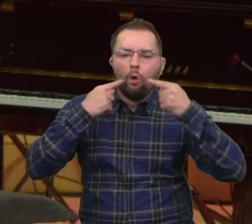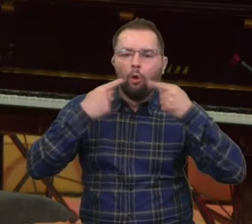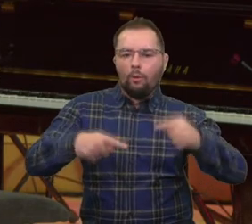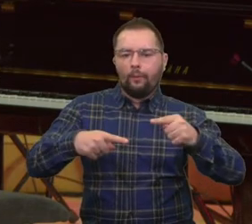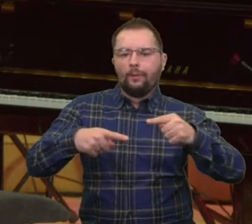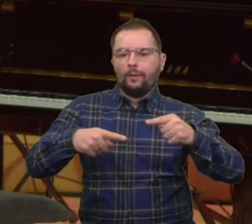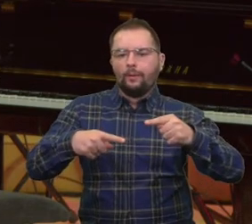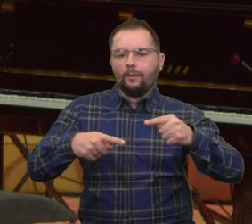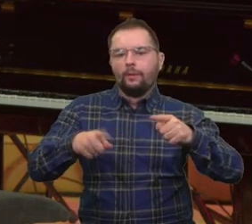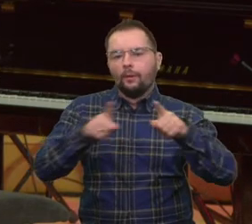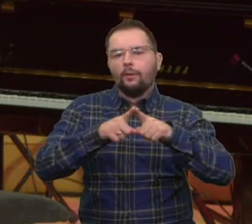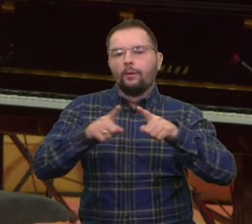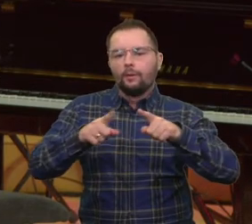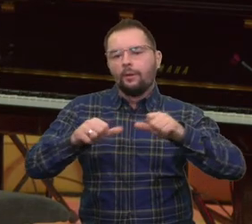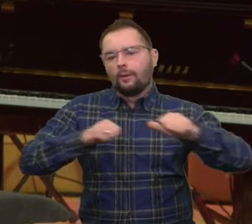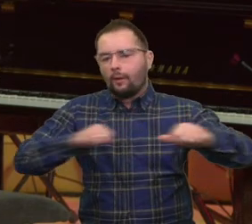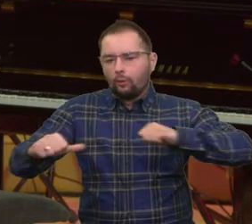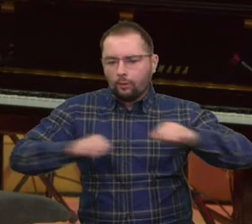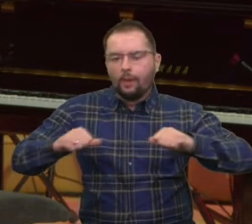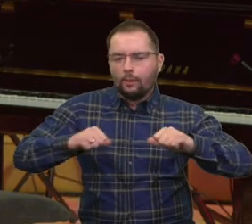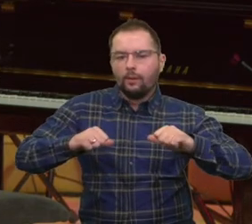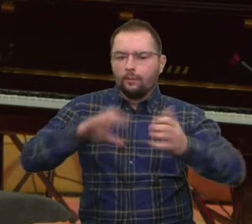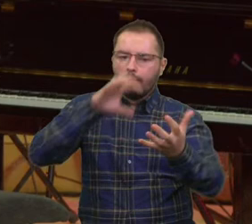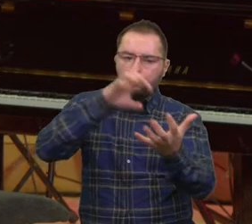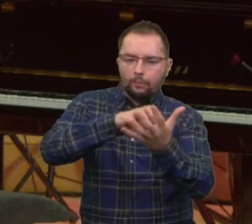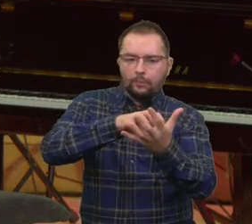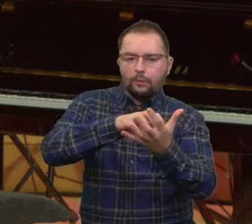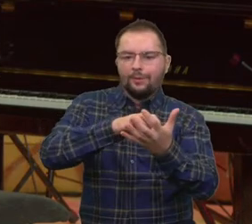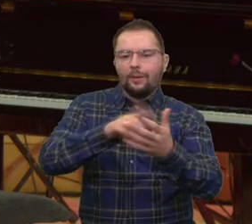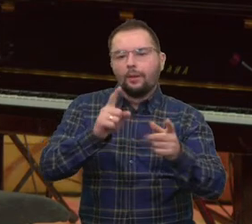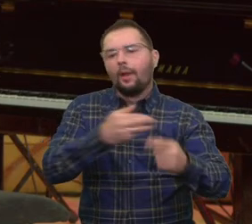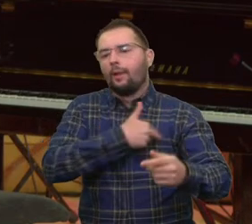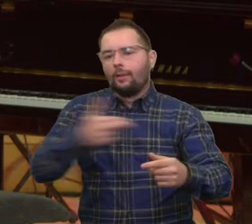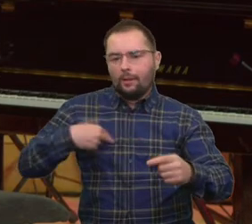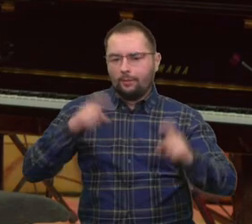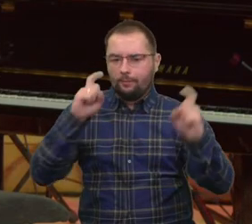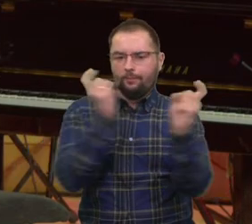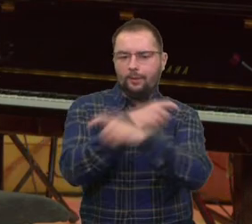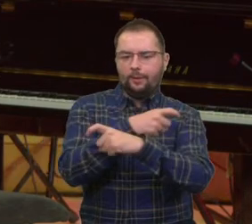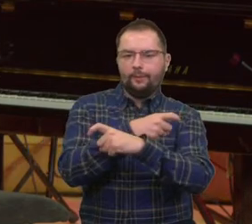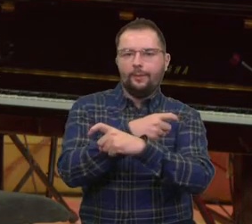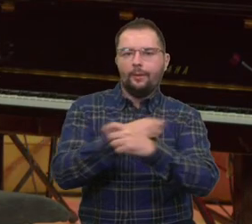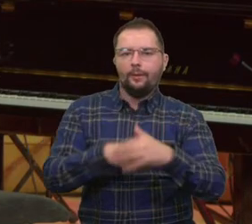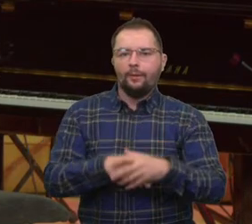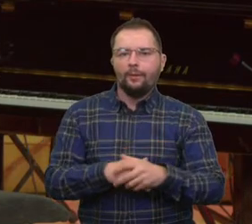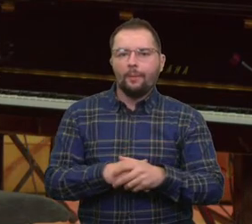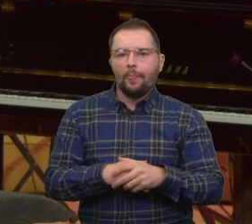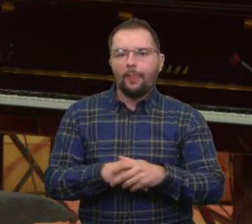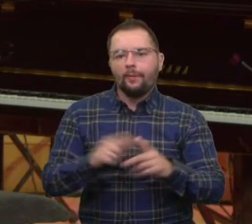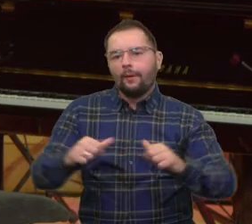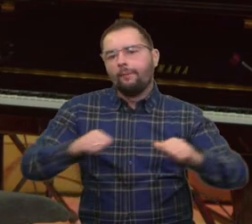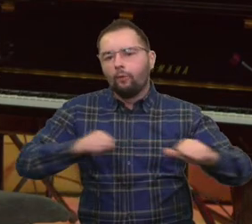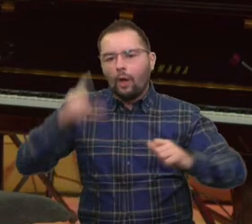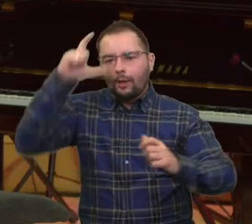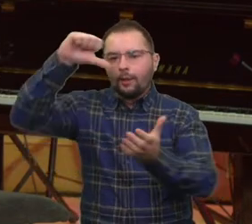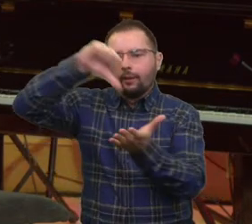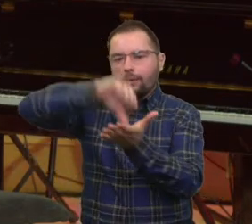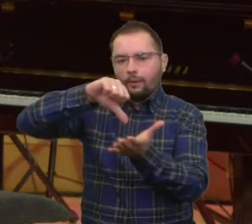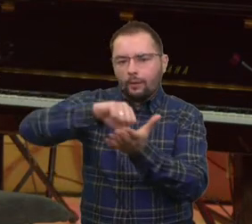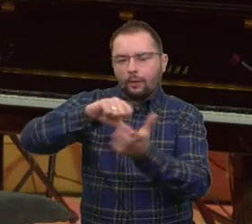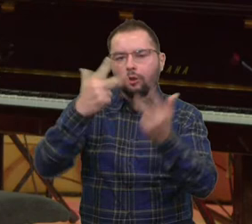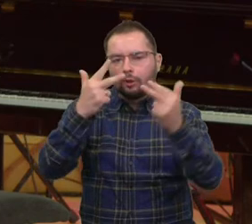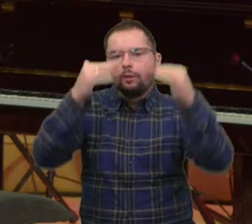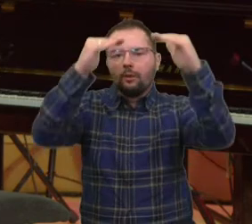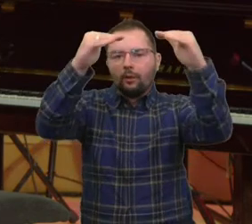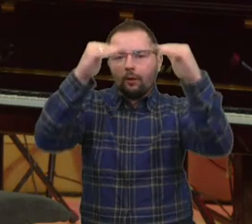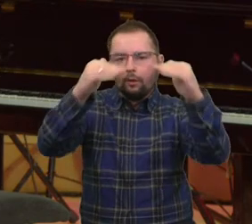współodpowiedzialności za zarządzanie, za nasz kraj. Bo władze centralne i trzy